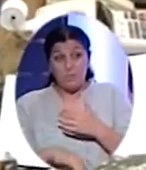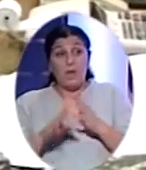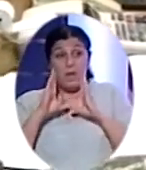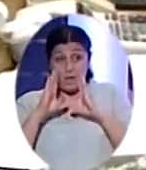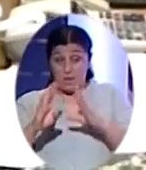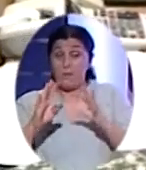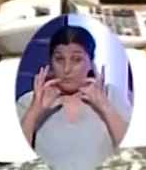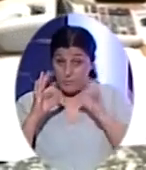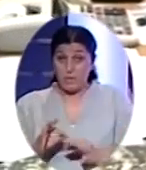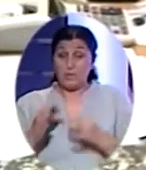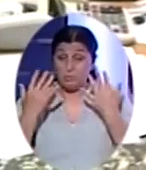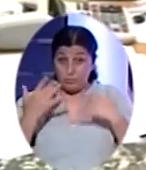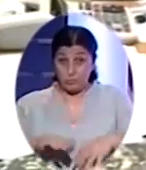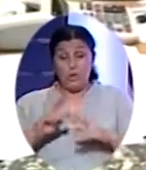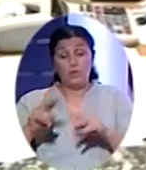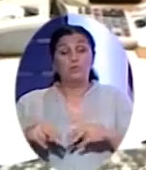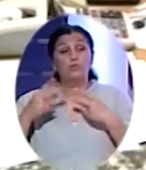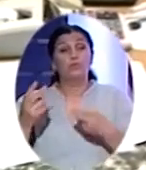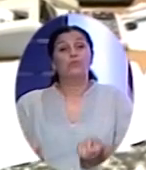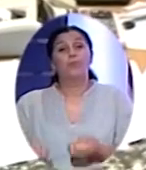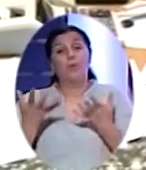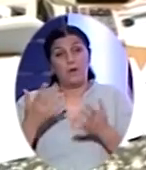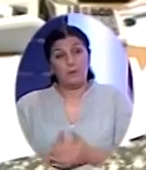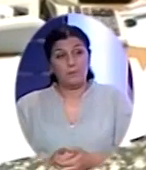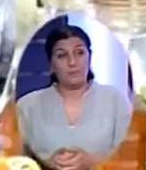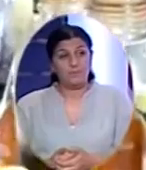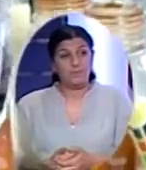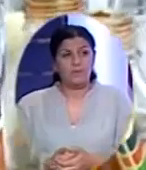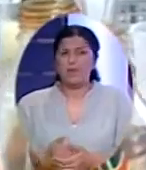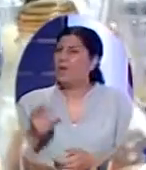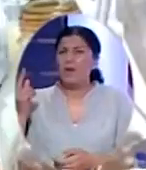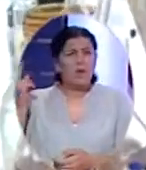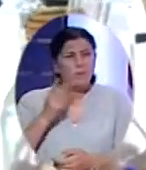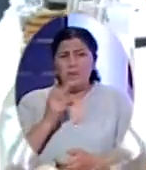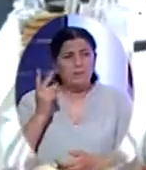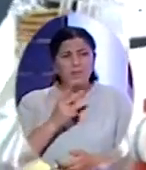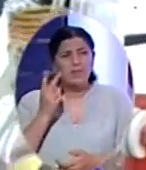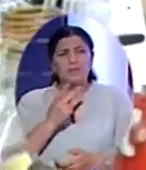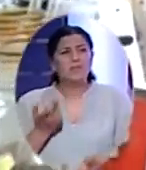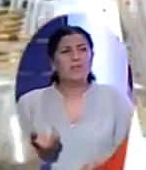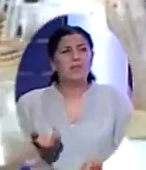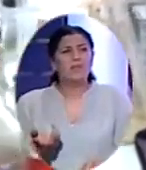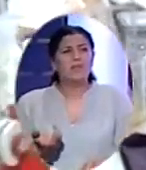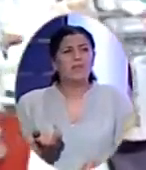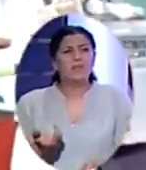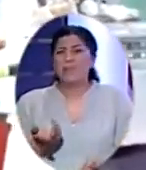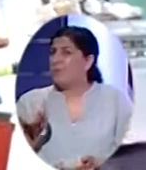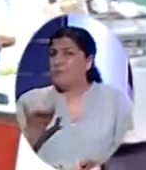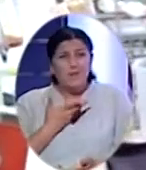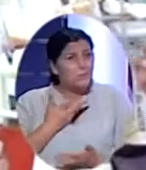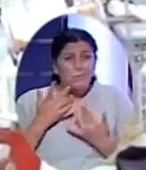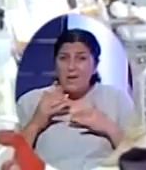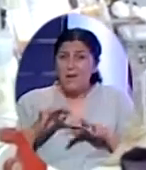אמונה אמיתית שענף הכושל עוד יחזור לפרוח. אני פשוט לא מצליחה להבין את זה, כי זה פשוט, אנחנו לא מקבלים מיליונים, אנחנו